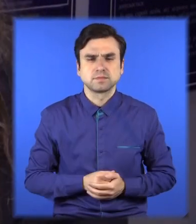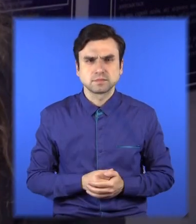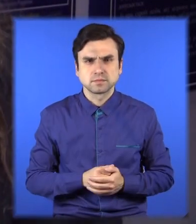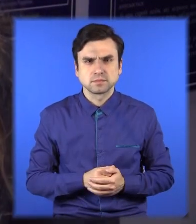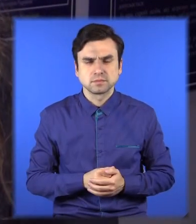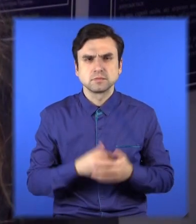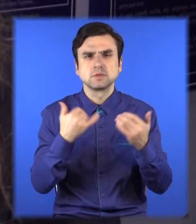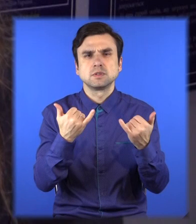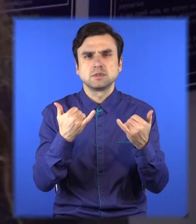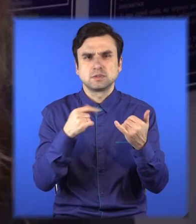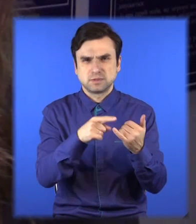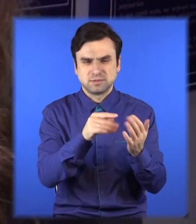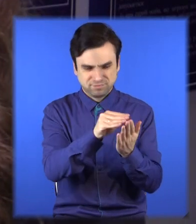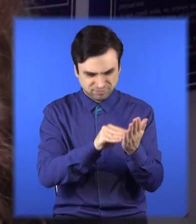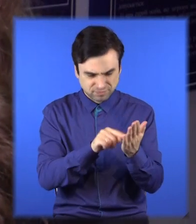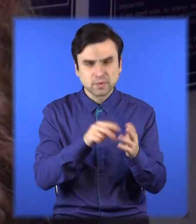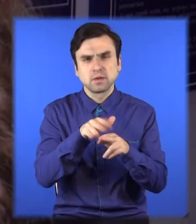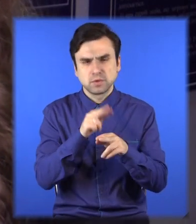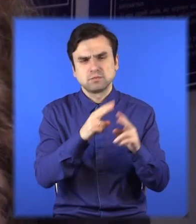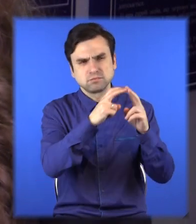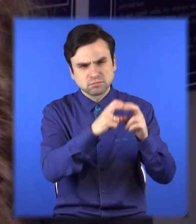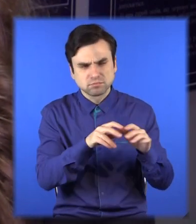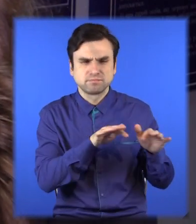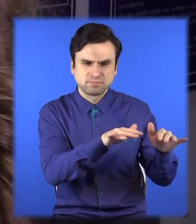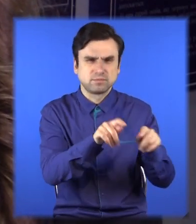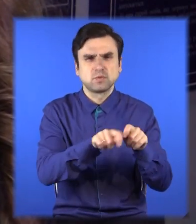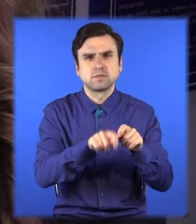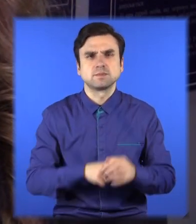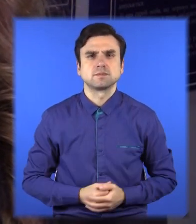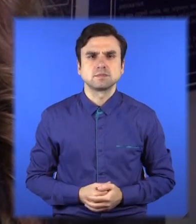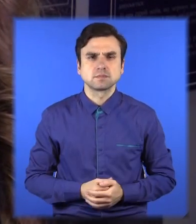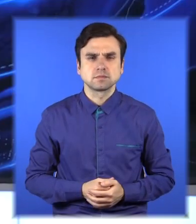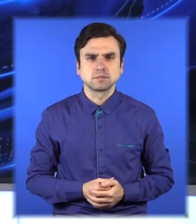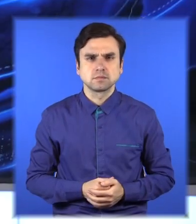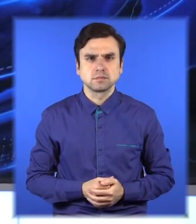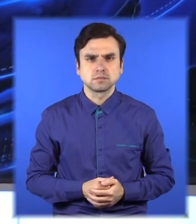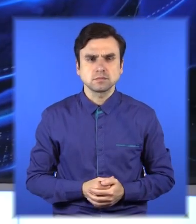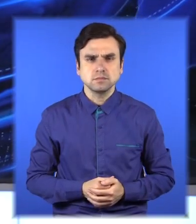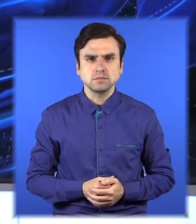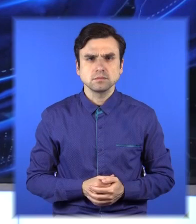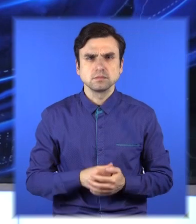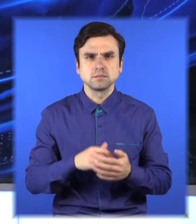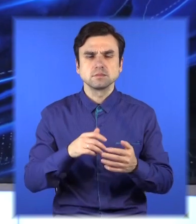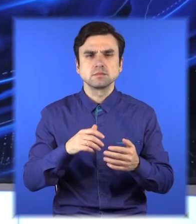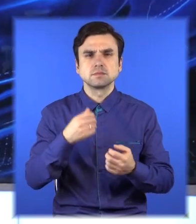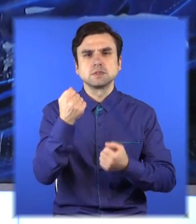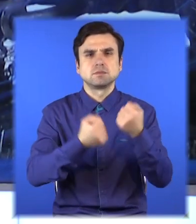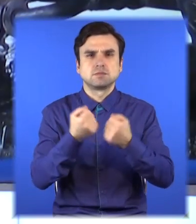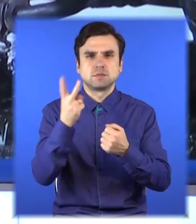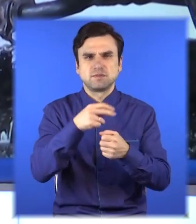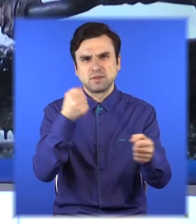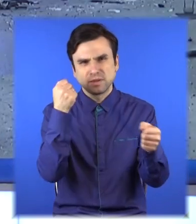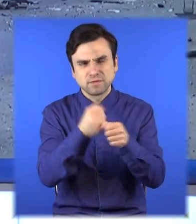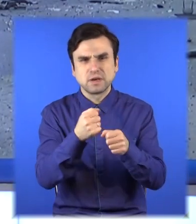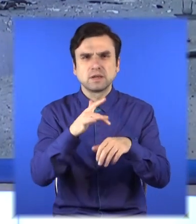України. На теперішній час за вказаним кримінальним провадженням тривають слідчі дії. Уламки скла, масло на дорозі